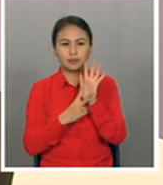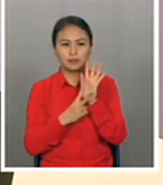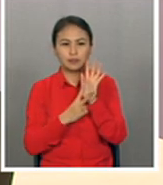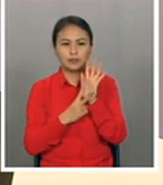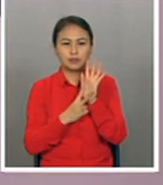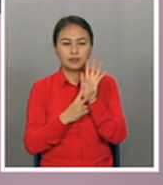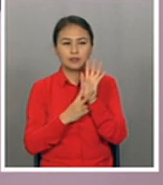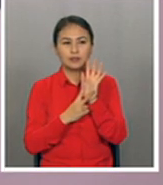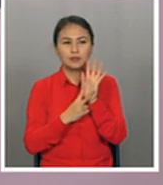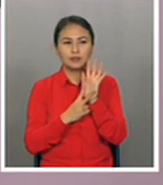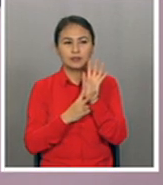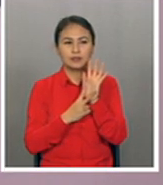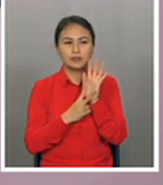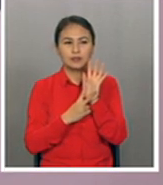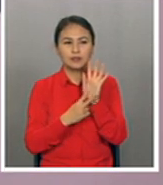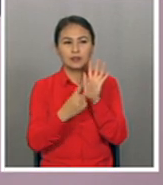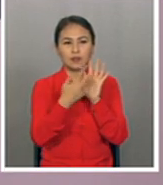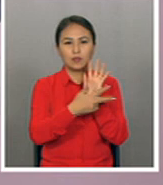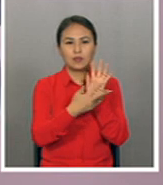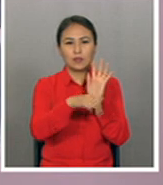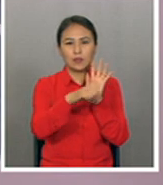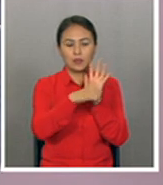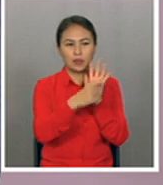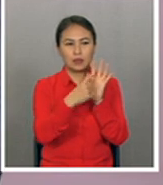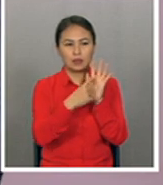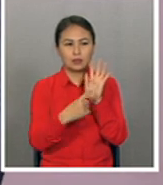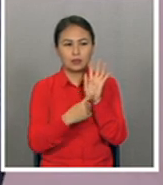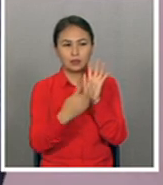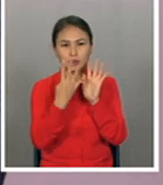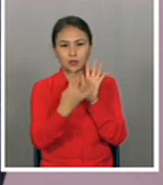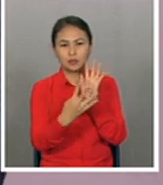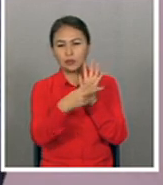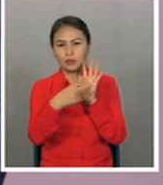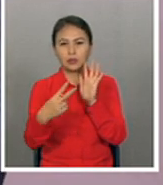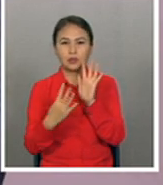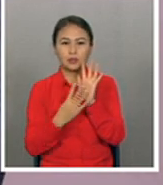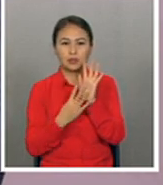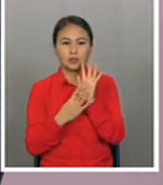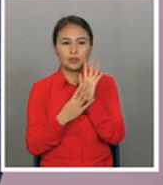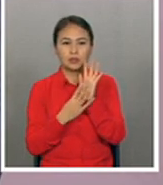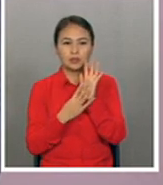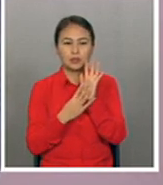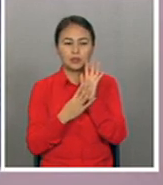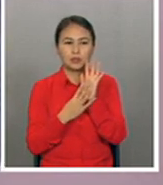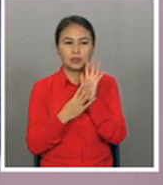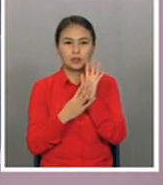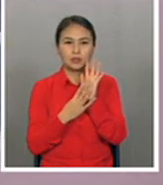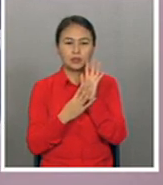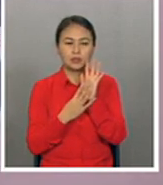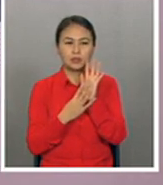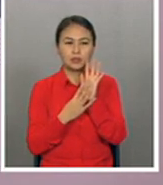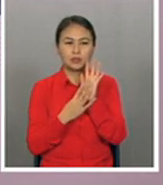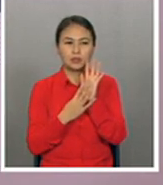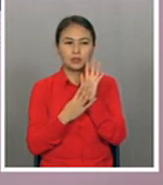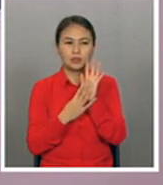7-ге тең болады. 36 мен 4-тің бөліндісінің мәні 9-ға тең болады.